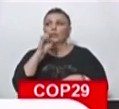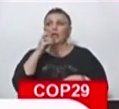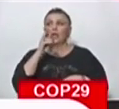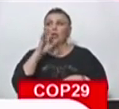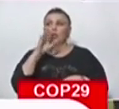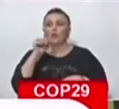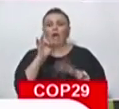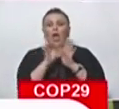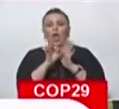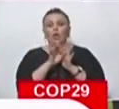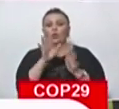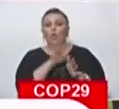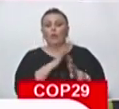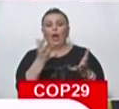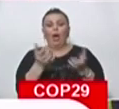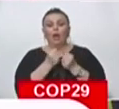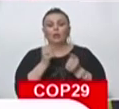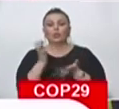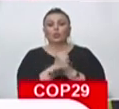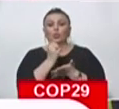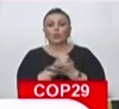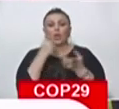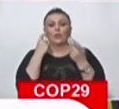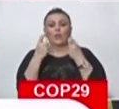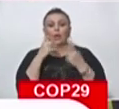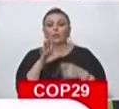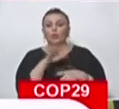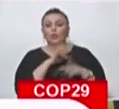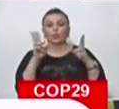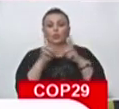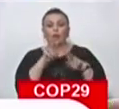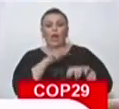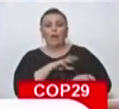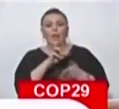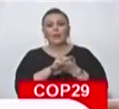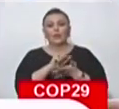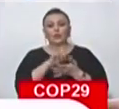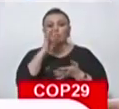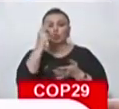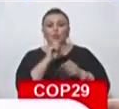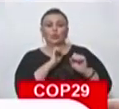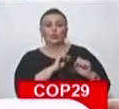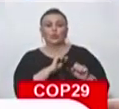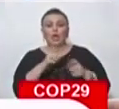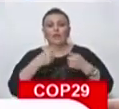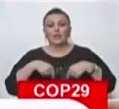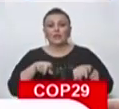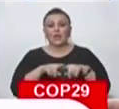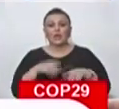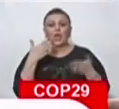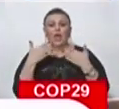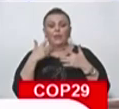elektronlaşdırılması istiqamətində əldə olunan uğurlar barədə məlumat verib. Görüşdə əmək, məşğulluq, sosial müdafiə sahələrində